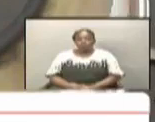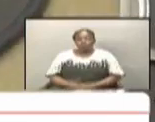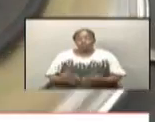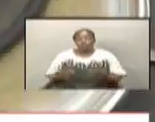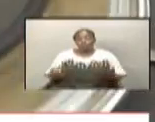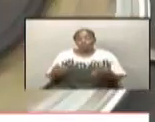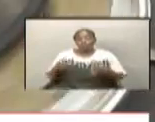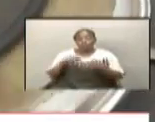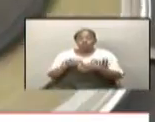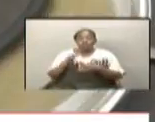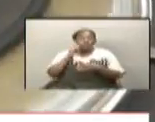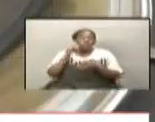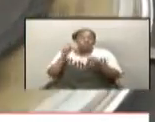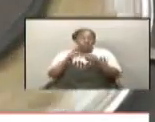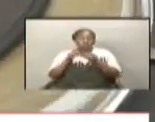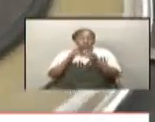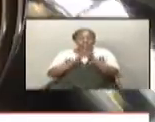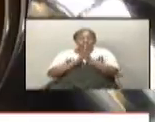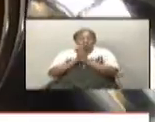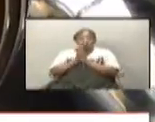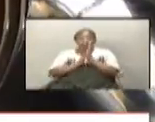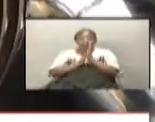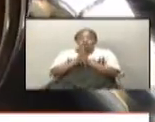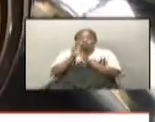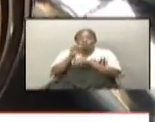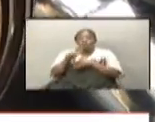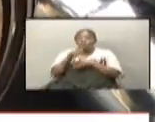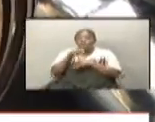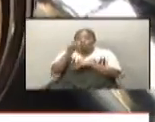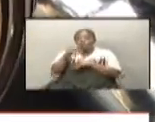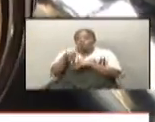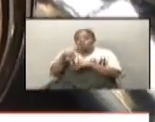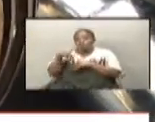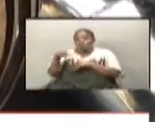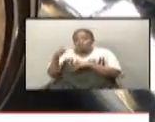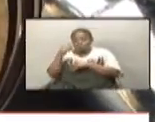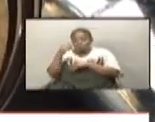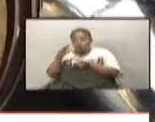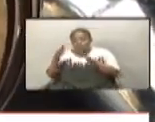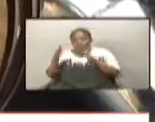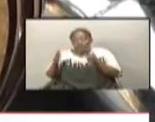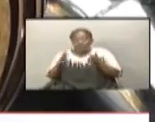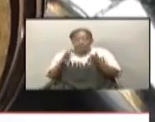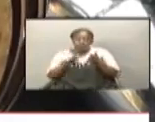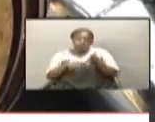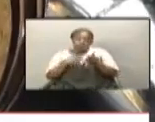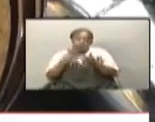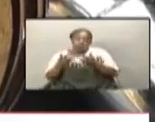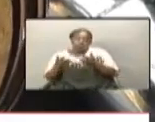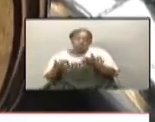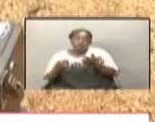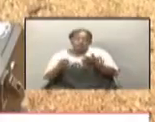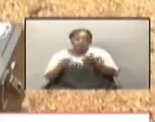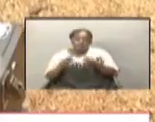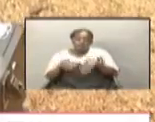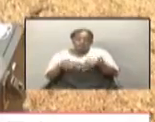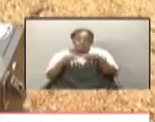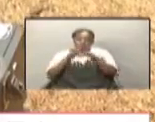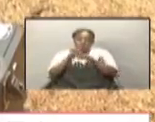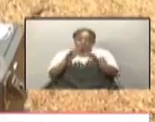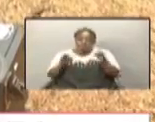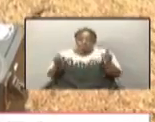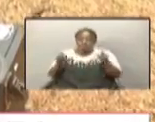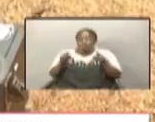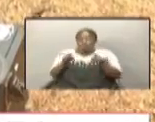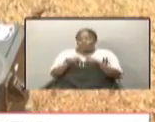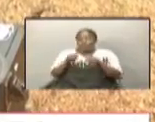Ebusoga nabo bagyettaniranga nnyo ng'eno buli eyagendanga okulaba engeri gy'eyimbamu ng'alekawo ekirabo nga